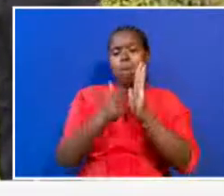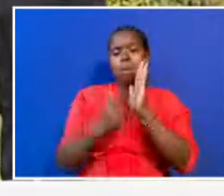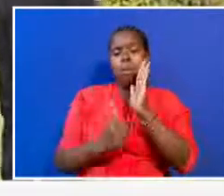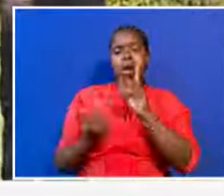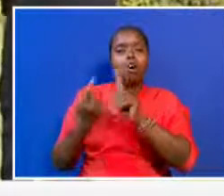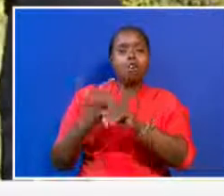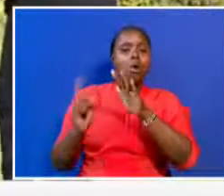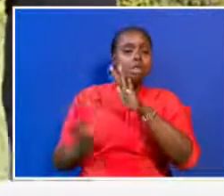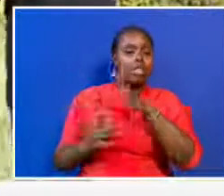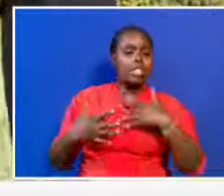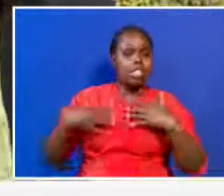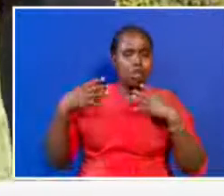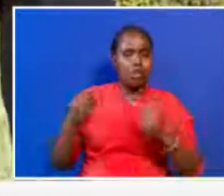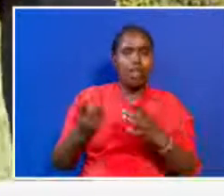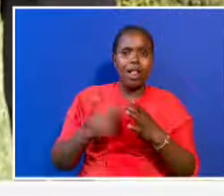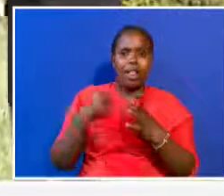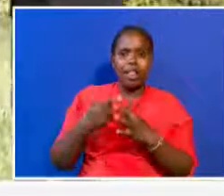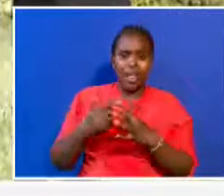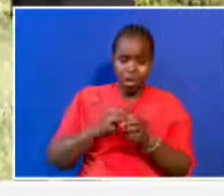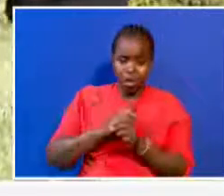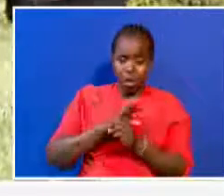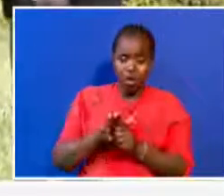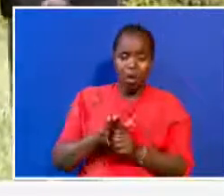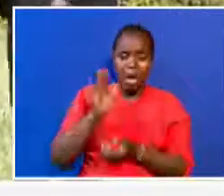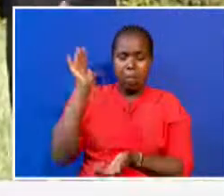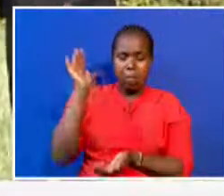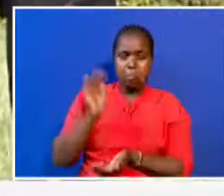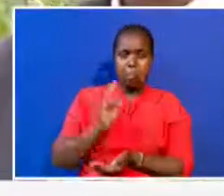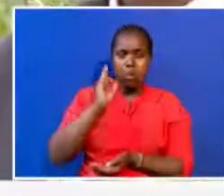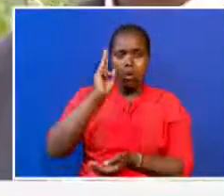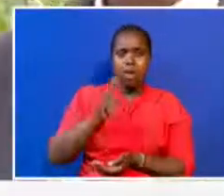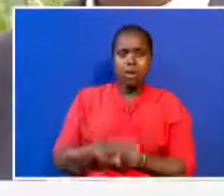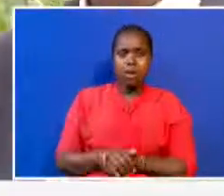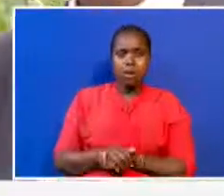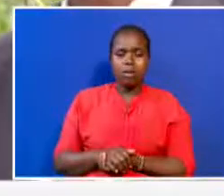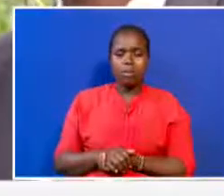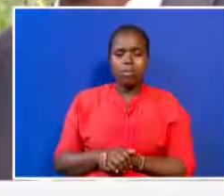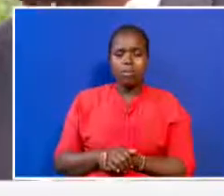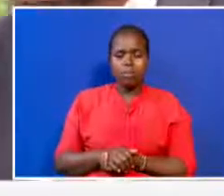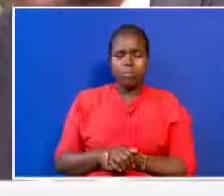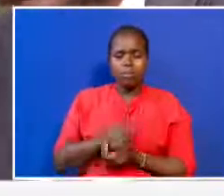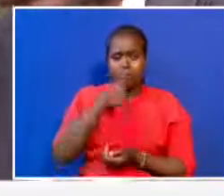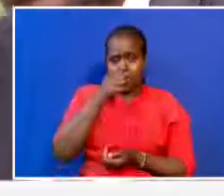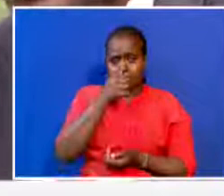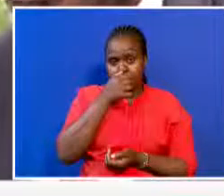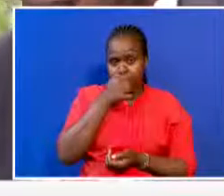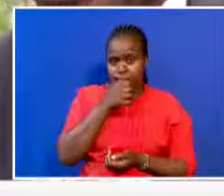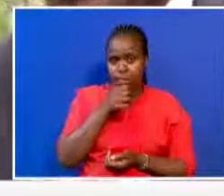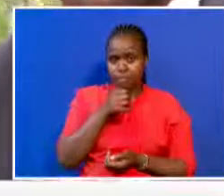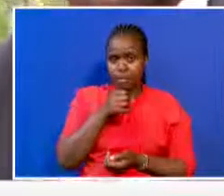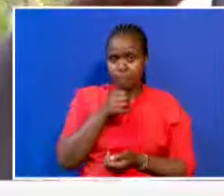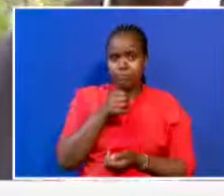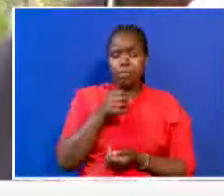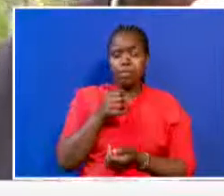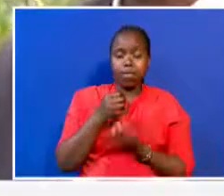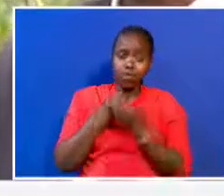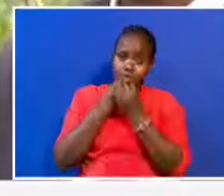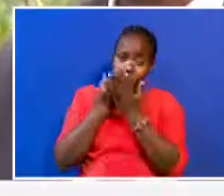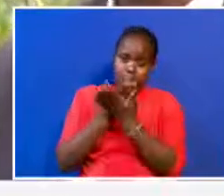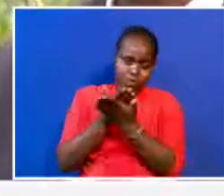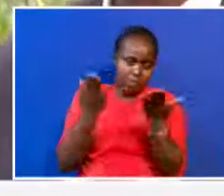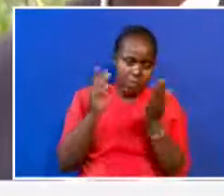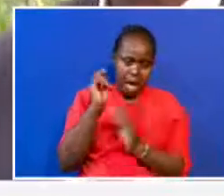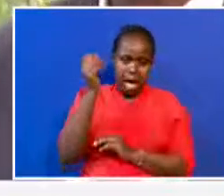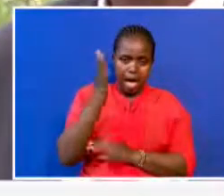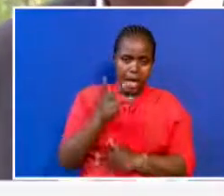kwa Wizara ya Afya ili idadi ya maambukizi iweze kupungua. Ujumbe kitu naweza waambia wananchi